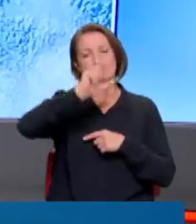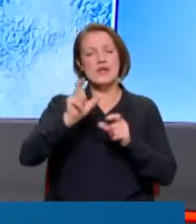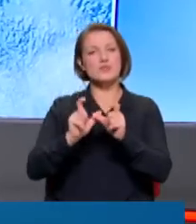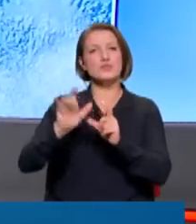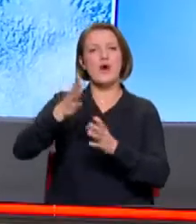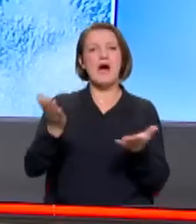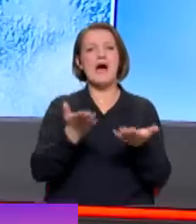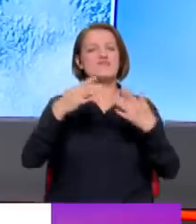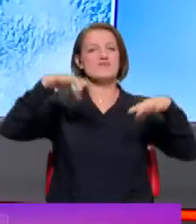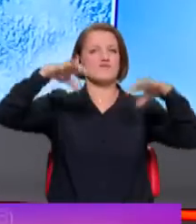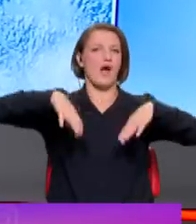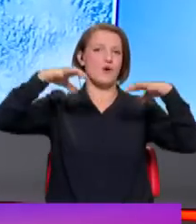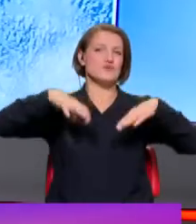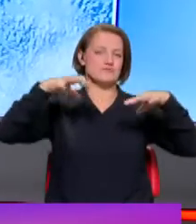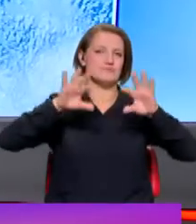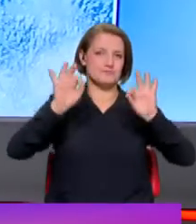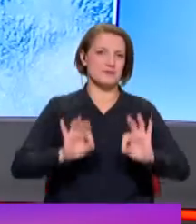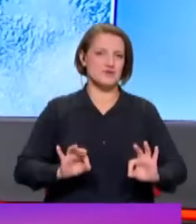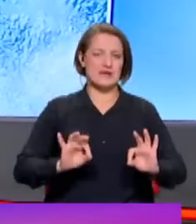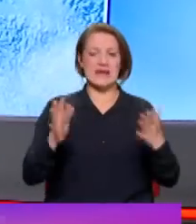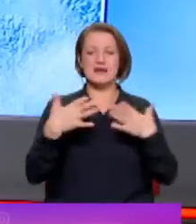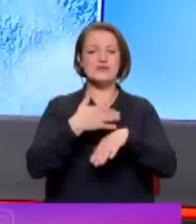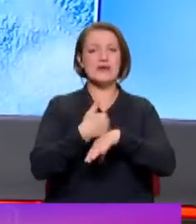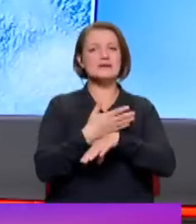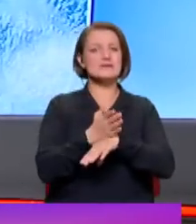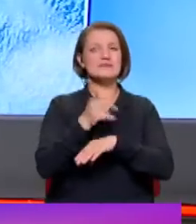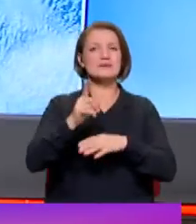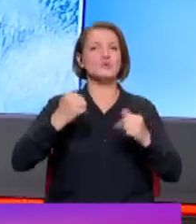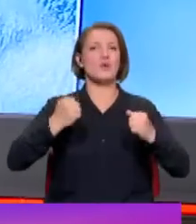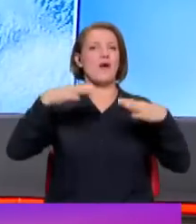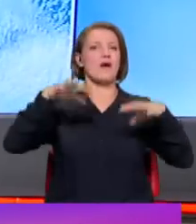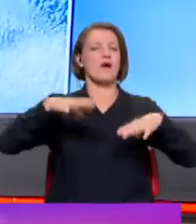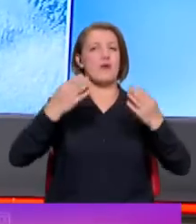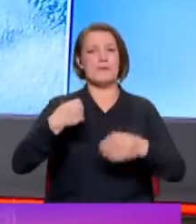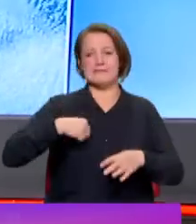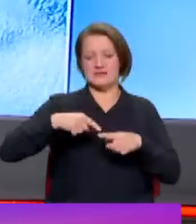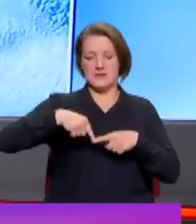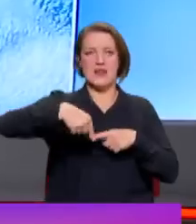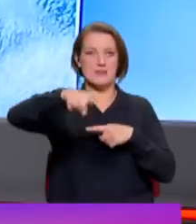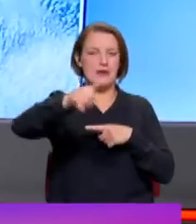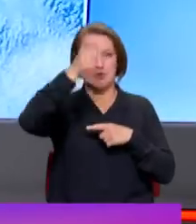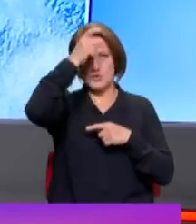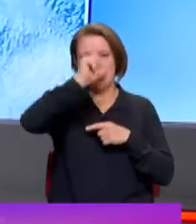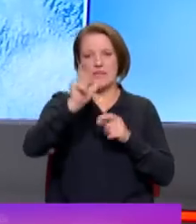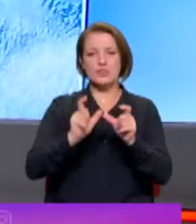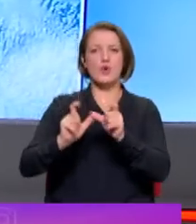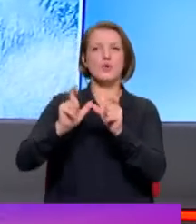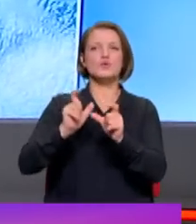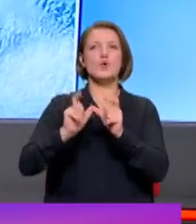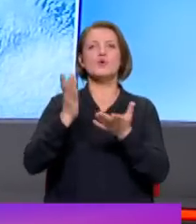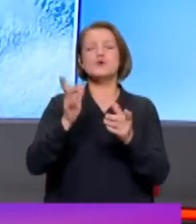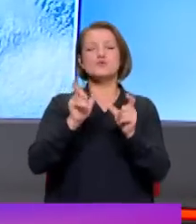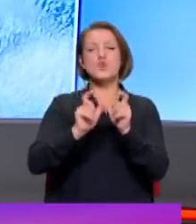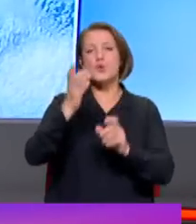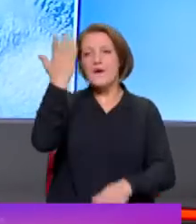hafif bir yağışlı hava etkisini göstermeye başlayacak geç saatlerde kuvvetl Pazartesi günü itibariyle yurdun doğusunda doğudan kastım